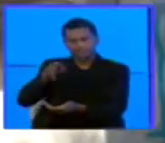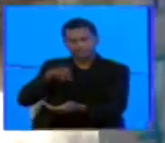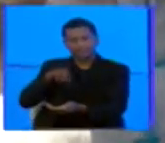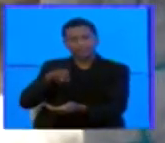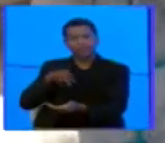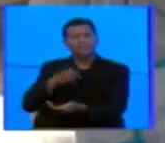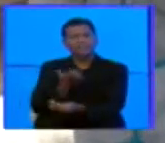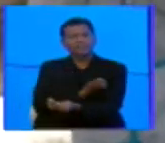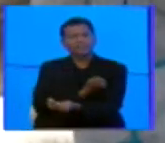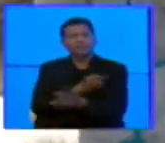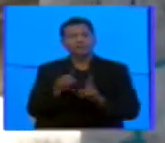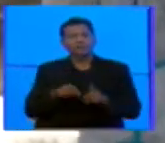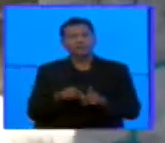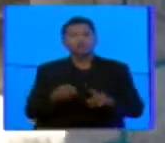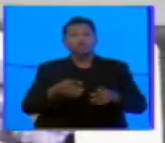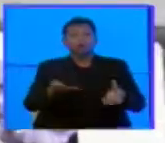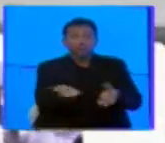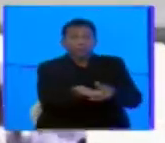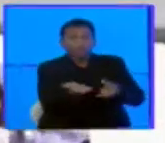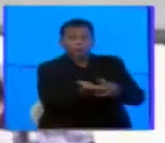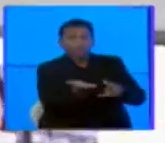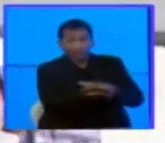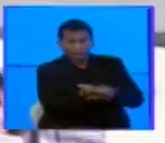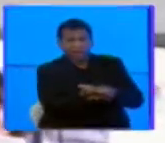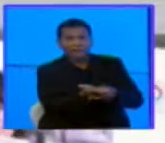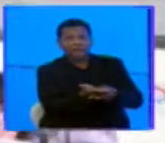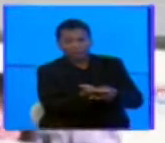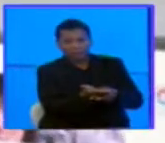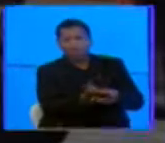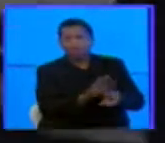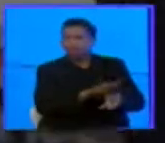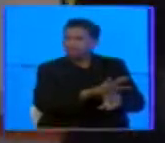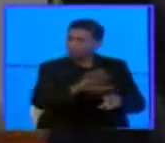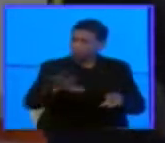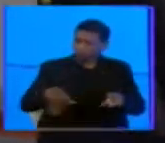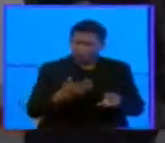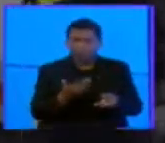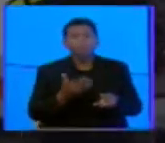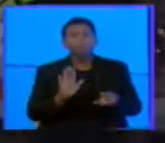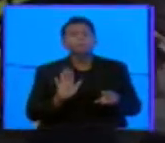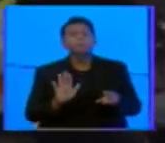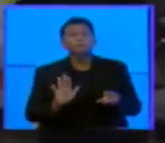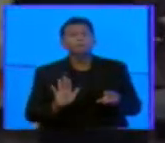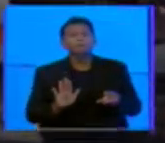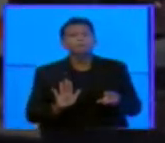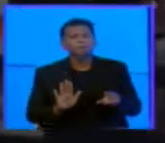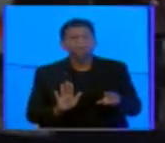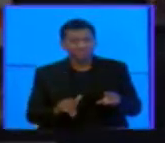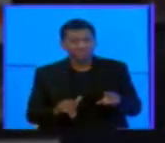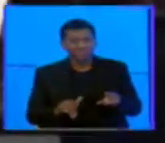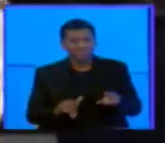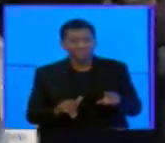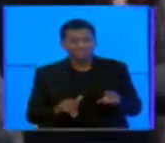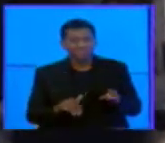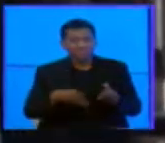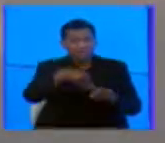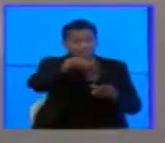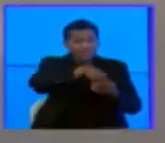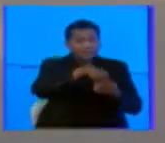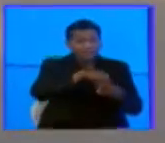dokumen vaksin River repot kemudian pengisian dokumen vaksin rival-rival juga dilakukan dengan